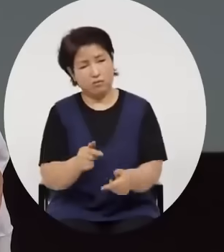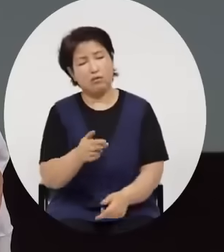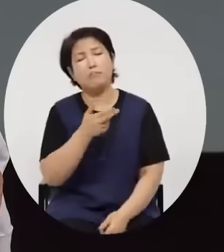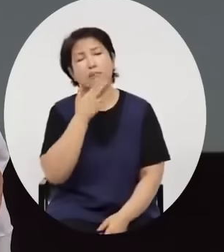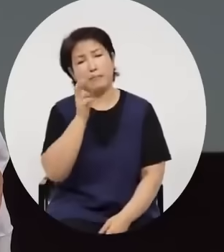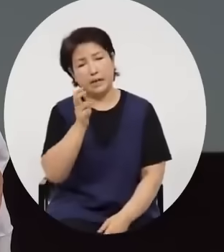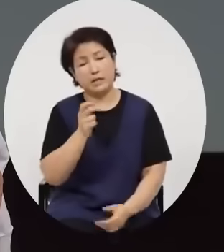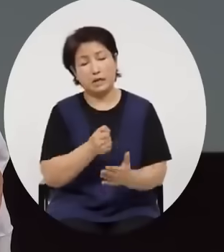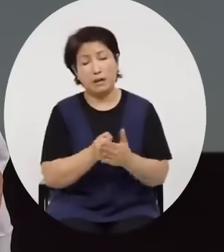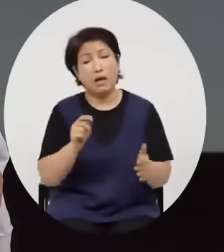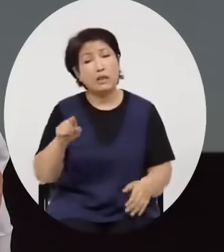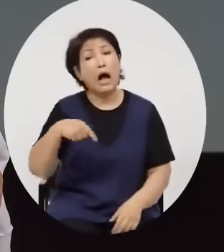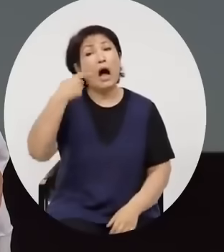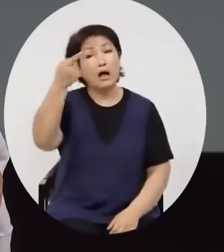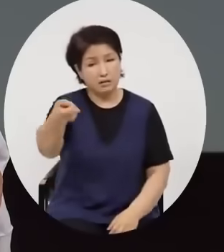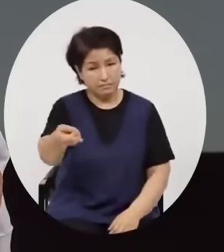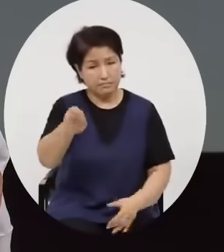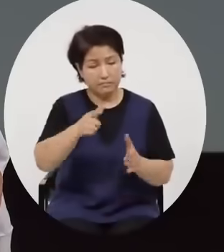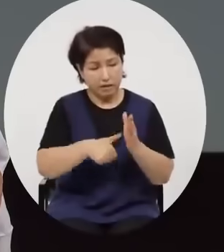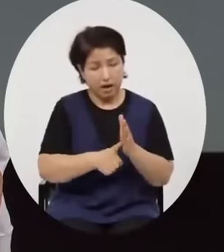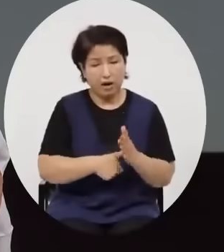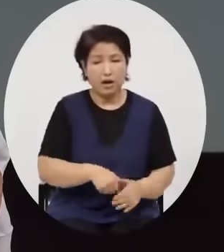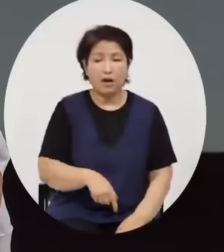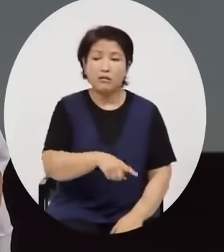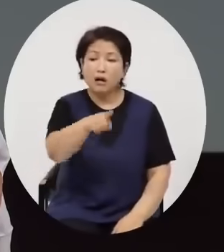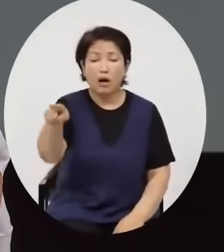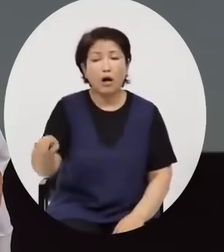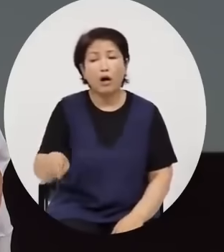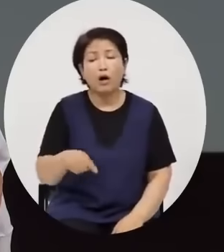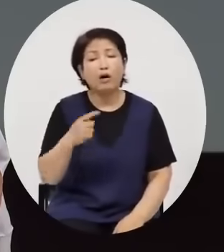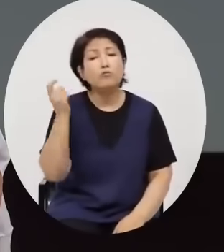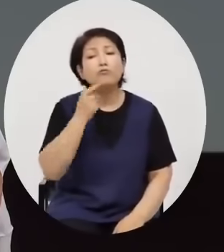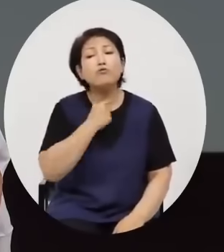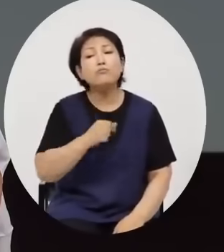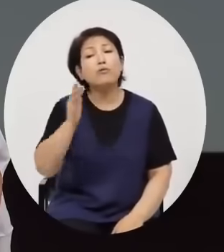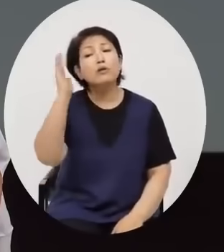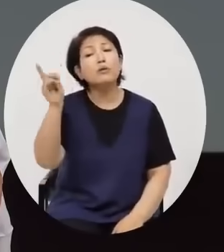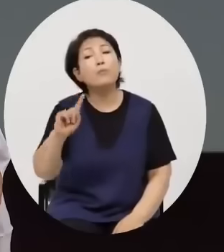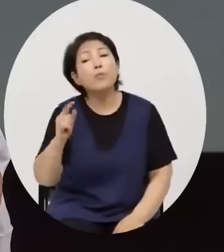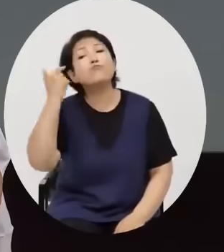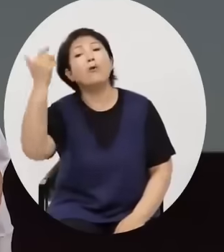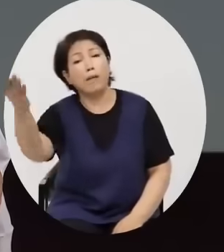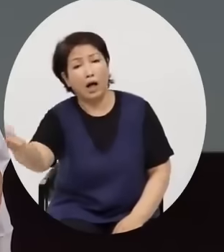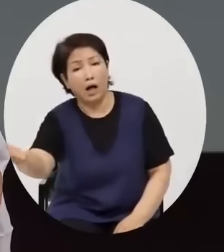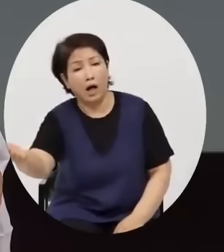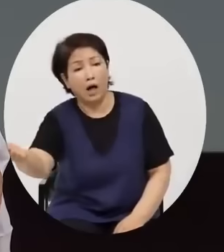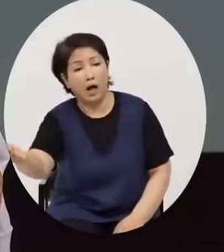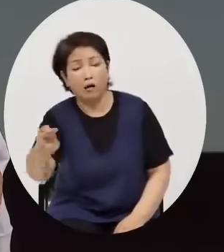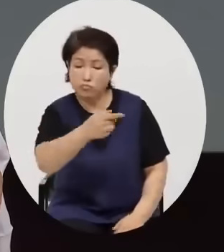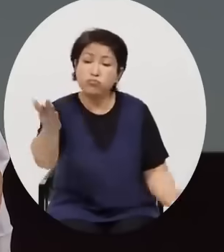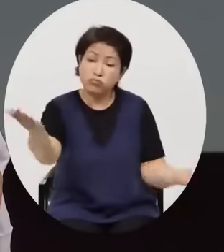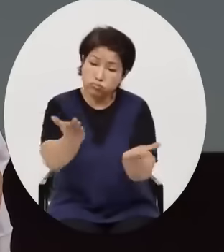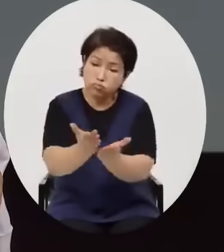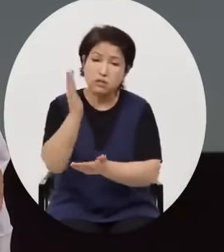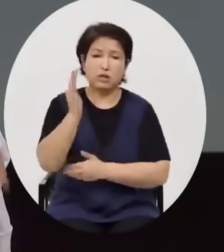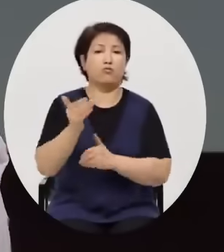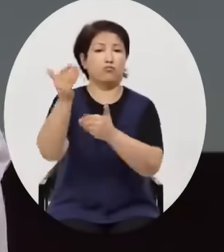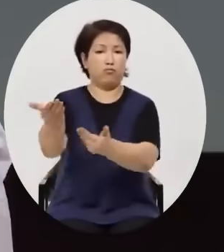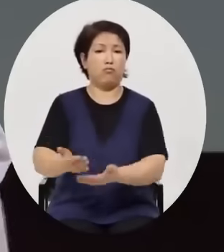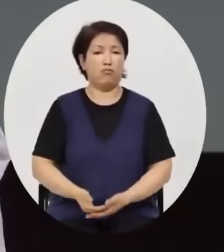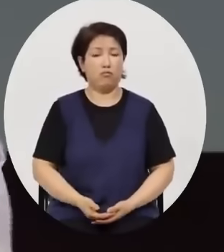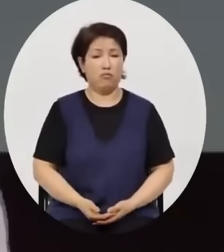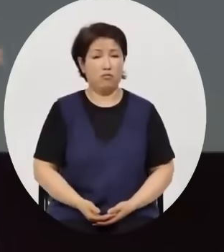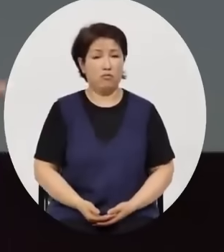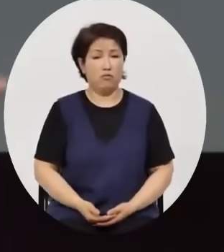그러니까 다음에는 가서 뭘 듣고 싶어 하는지를 물어보고 그 듣고 싶은 얘기를 해라. 그